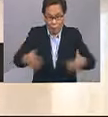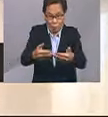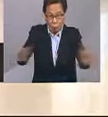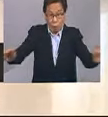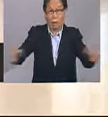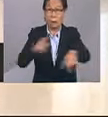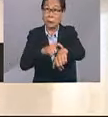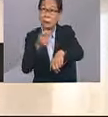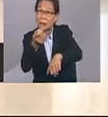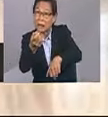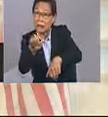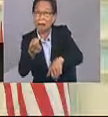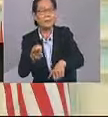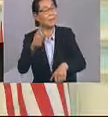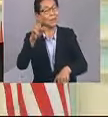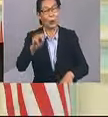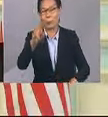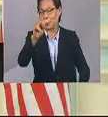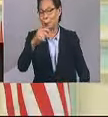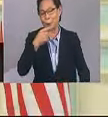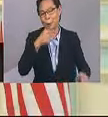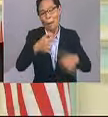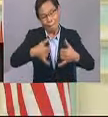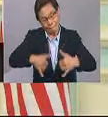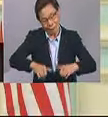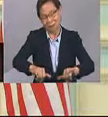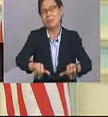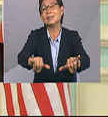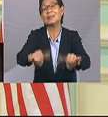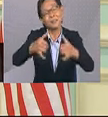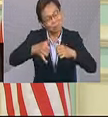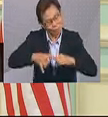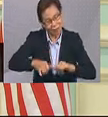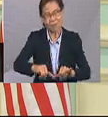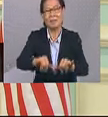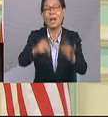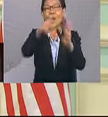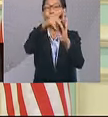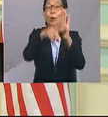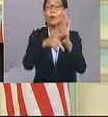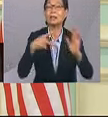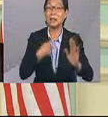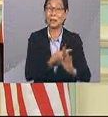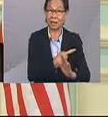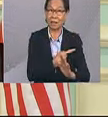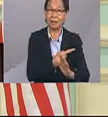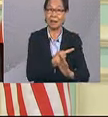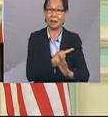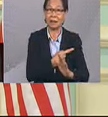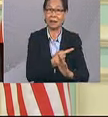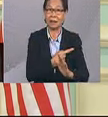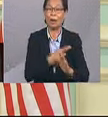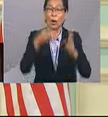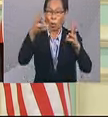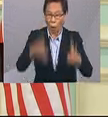terdekat itu saja? Tidak. Masih lagi dengan polisi kita, dasar kita iaitu